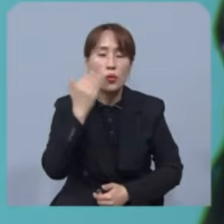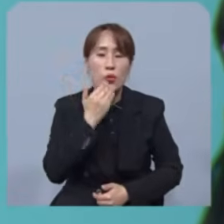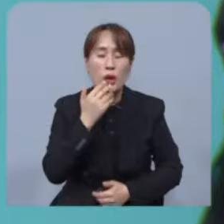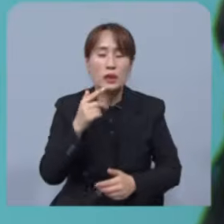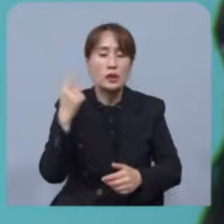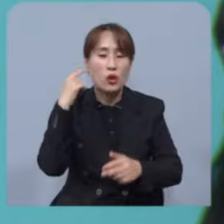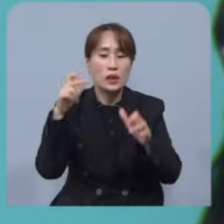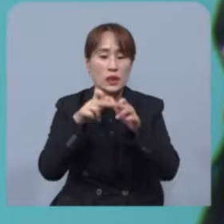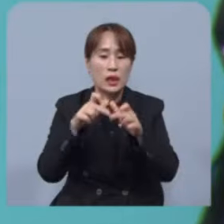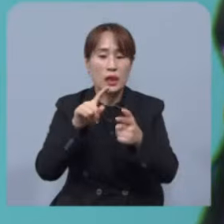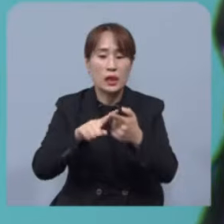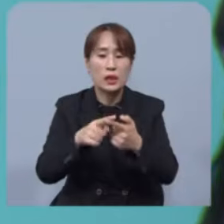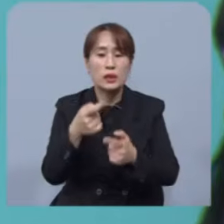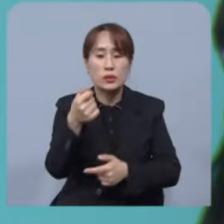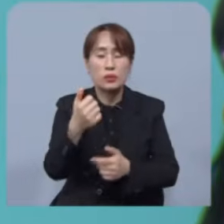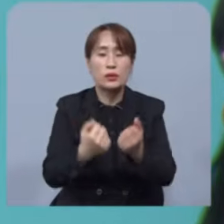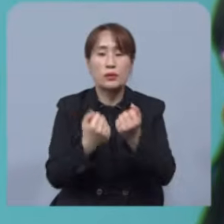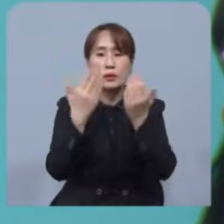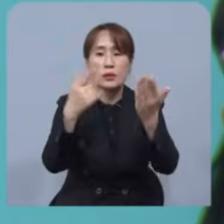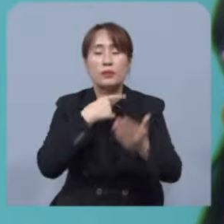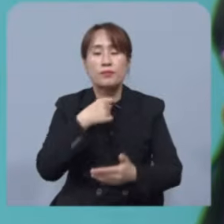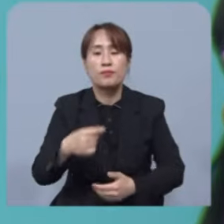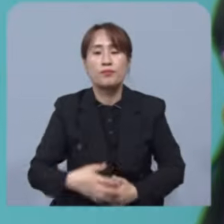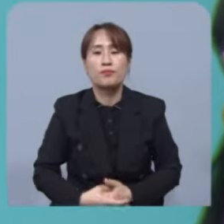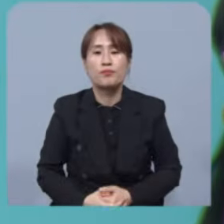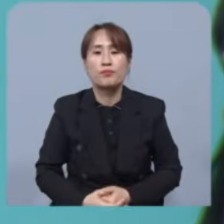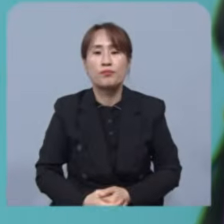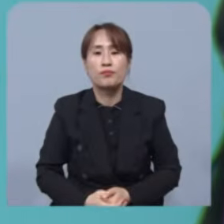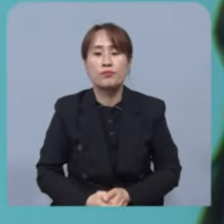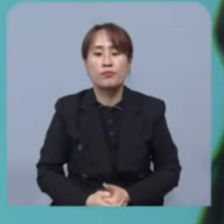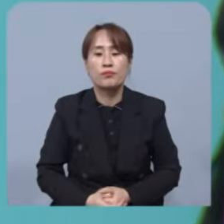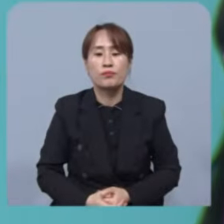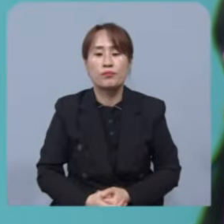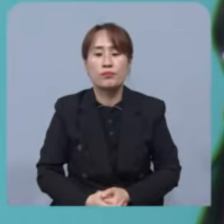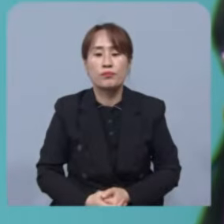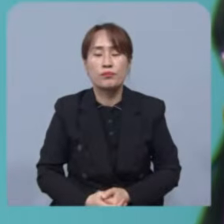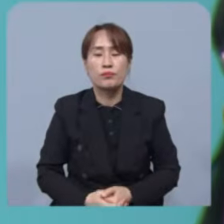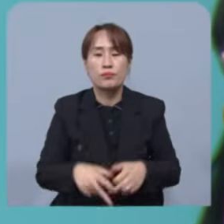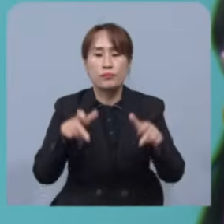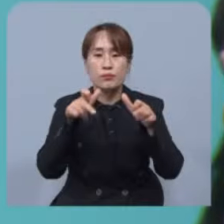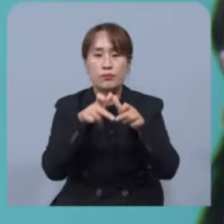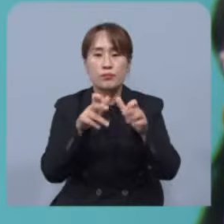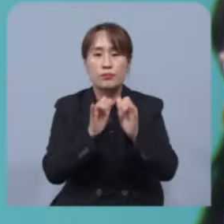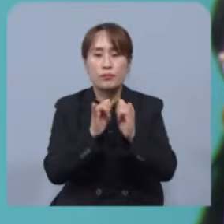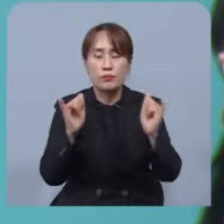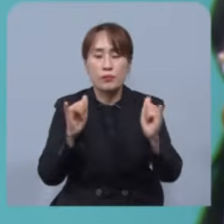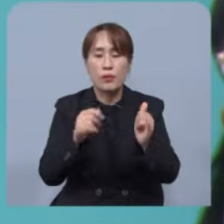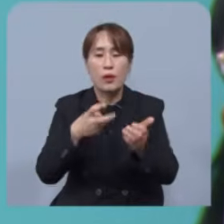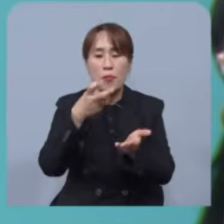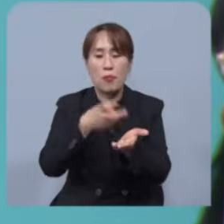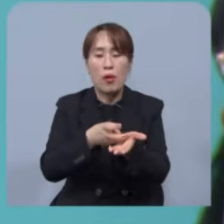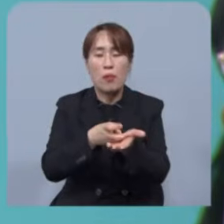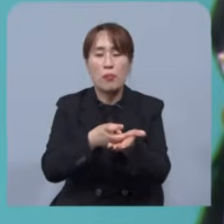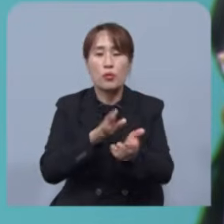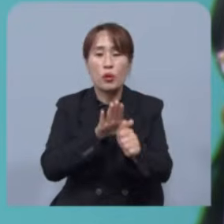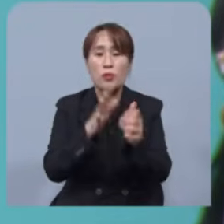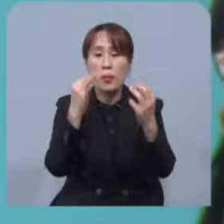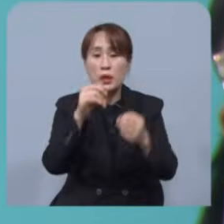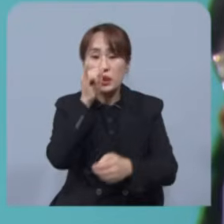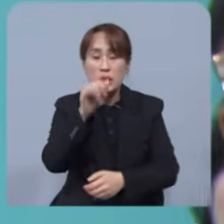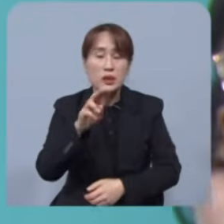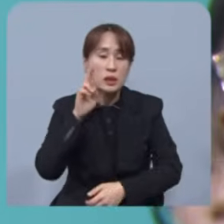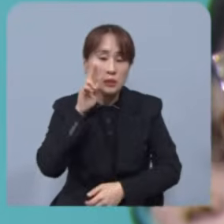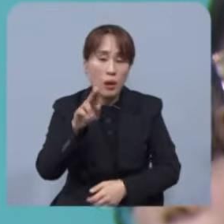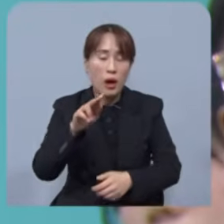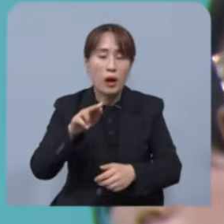장애인이어서 그거에 대해서 조금 말씀을 드리고 싶어요. 그 장애인들 제도가 많은데 보통